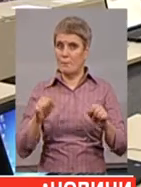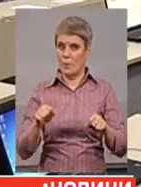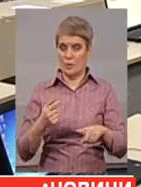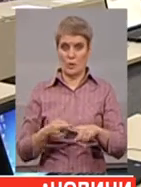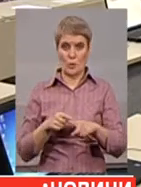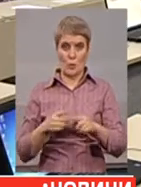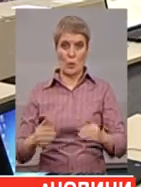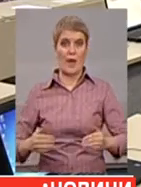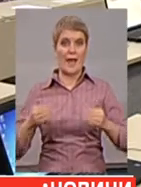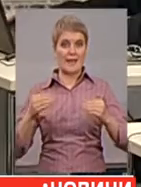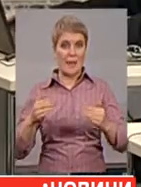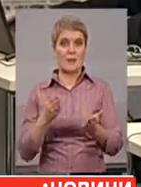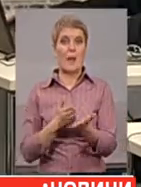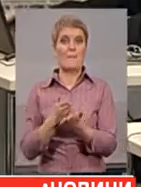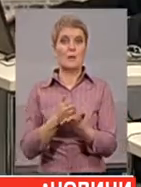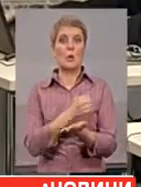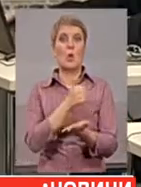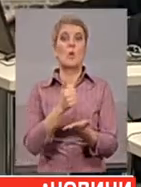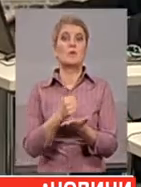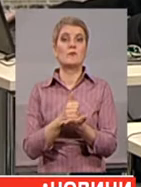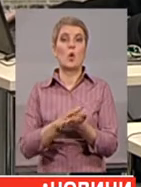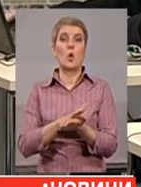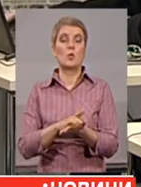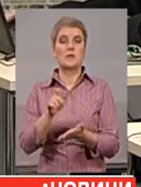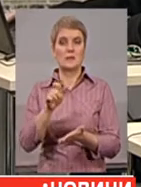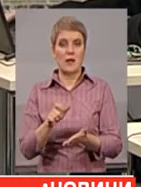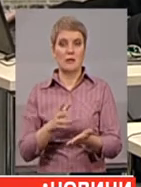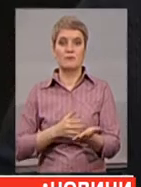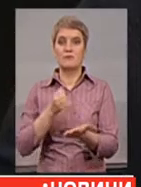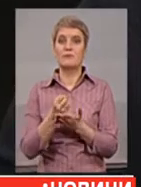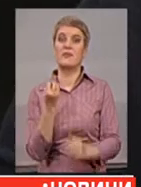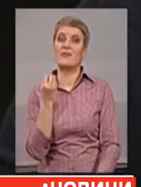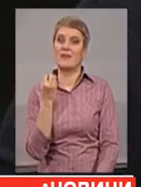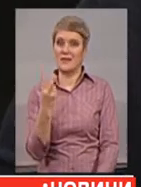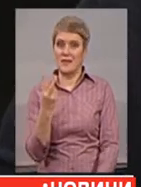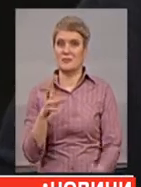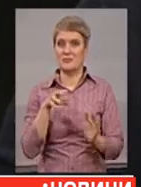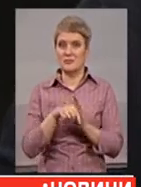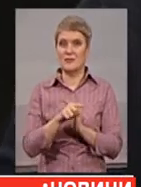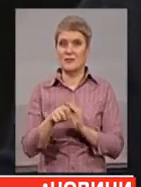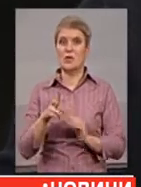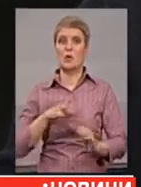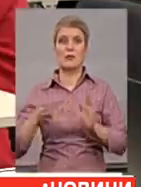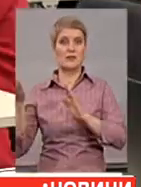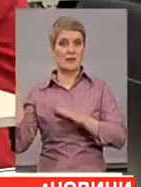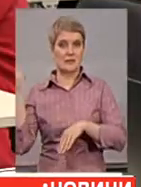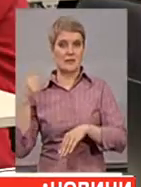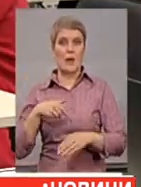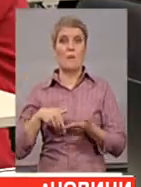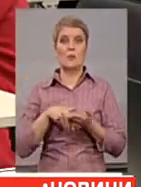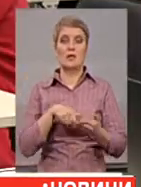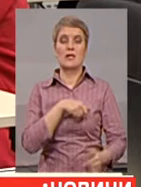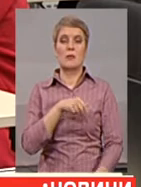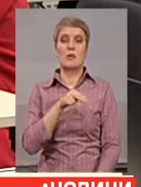на посаду головного люстратора України претендують 12-ро. Серед них є й ті, хто вже пробувався минулого разу. Це помічник нардепа Назар Яремчук та